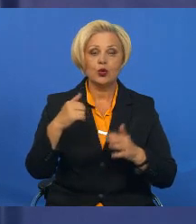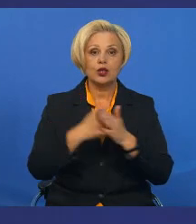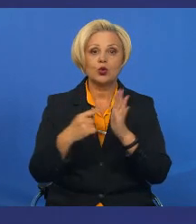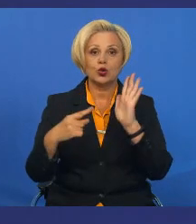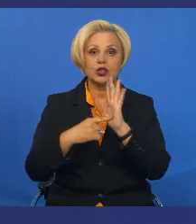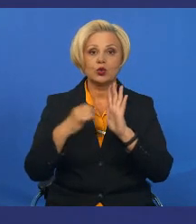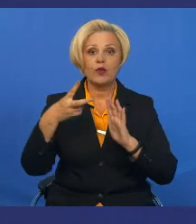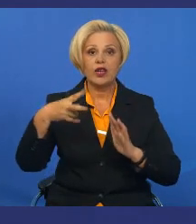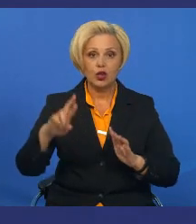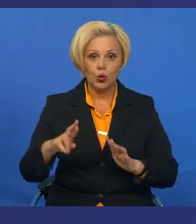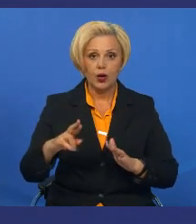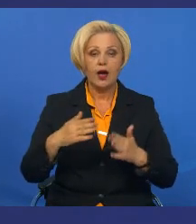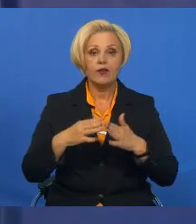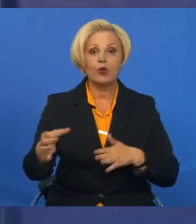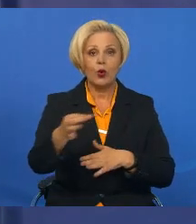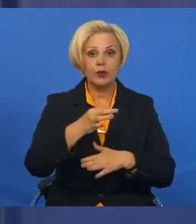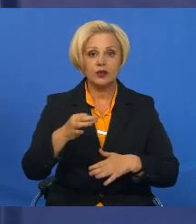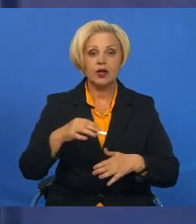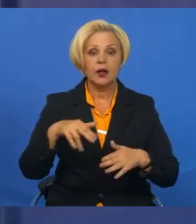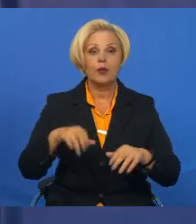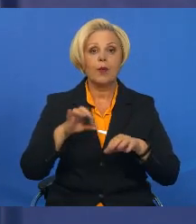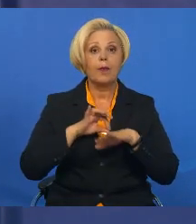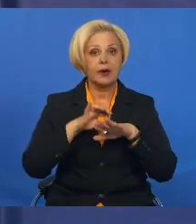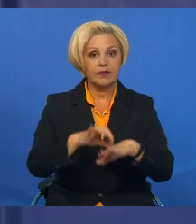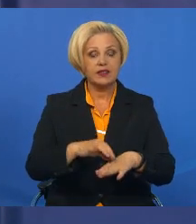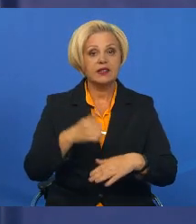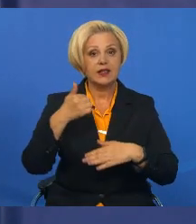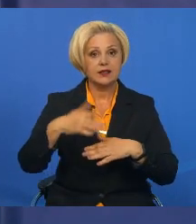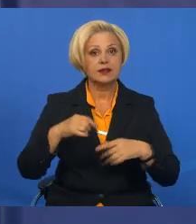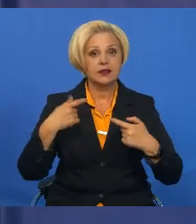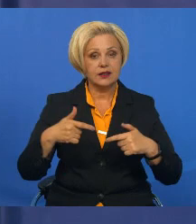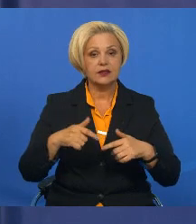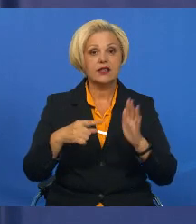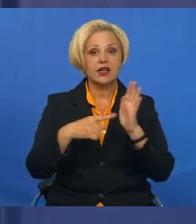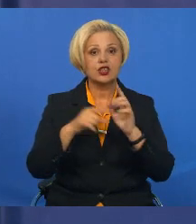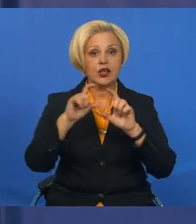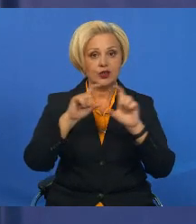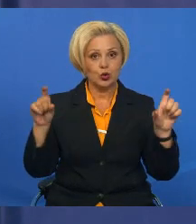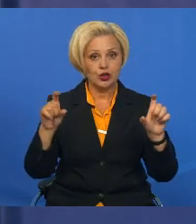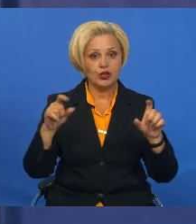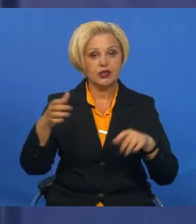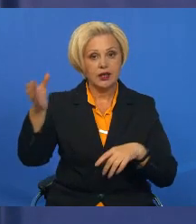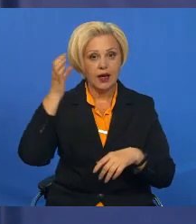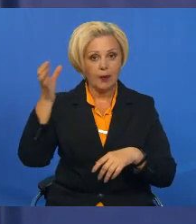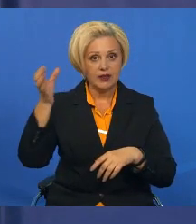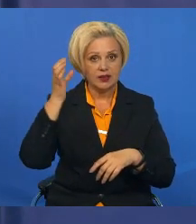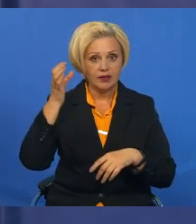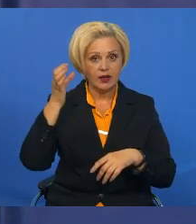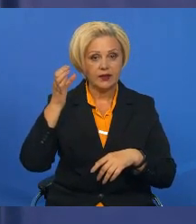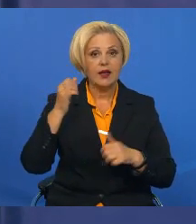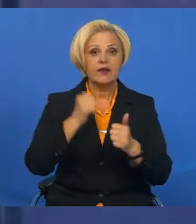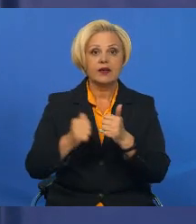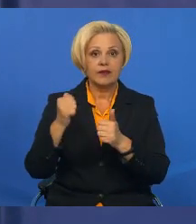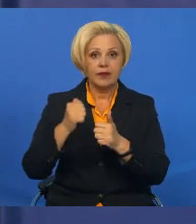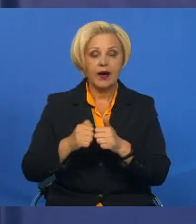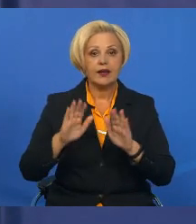6 июля. В Гомельской области пунктами проведения централизованного тестирования определены 6 учреждений образования. В каждом